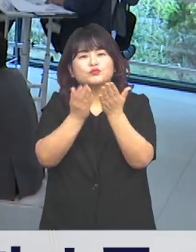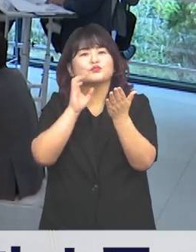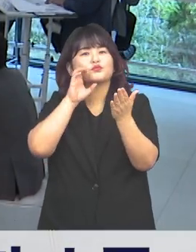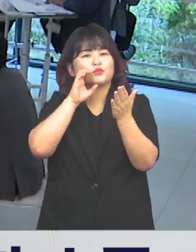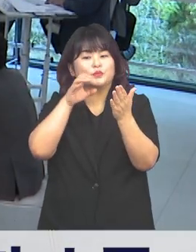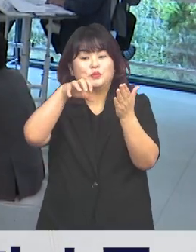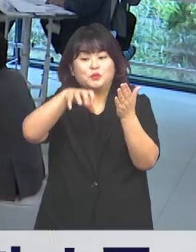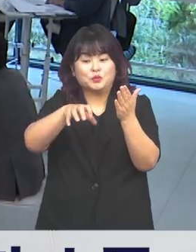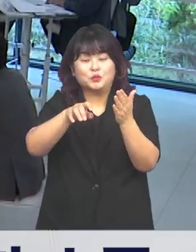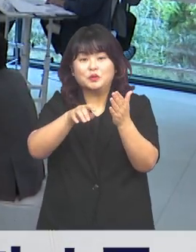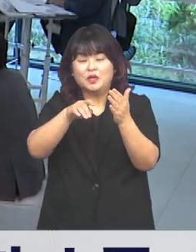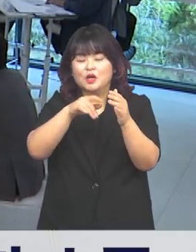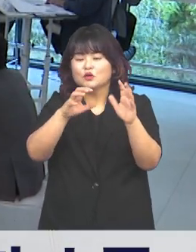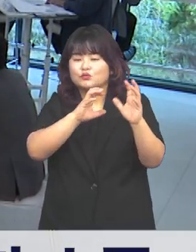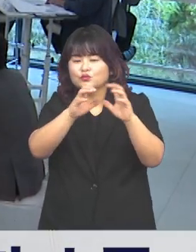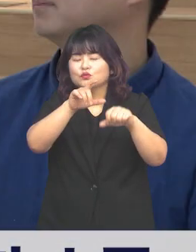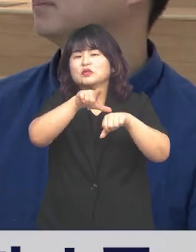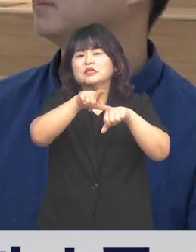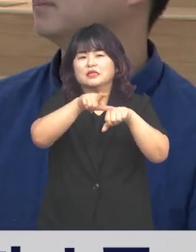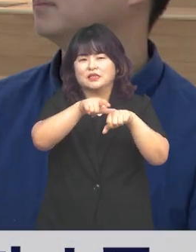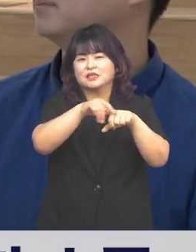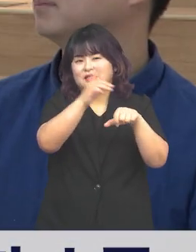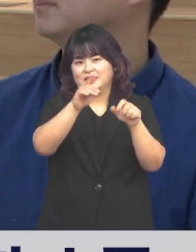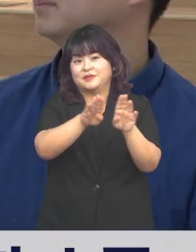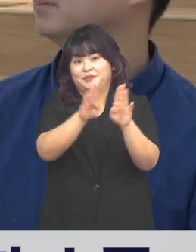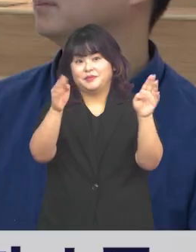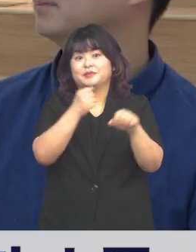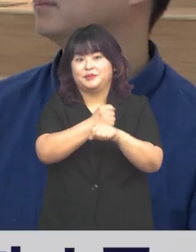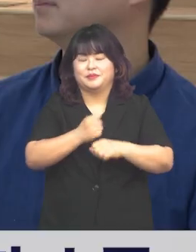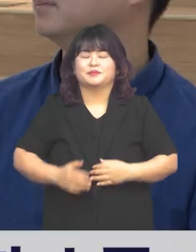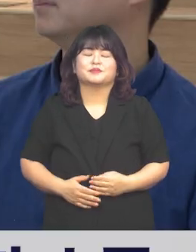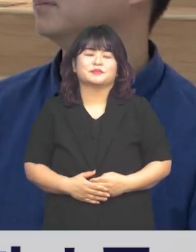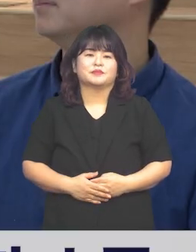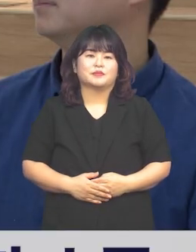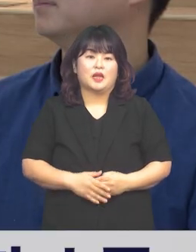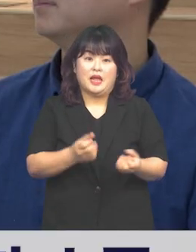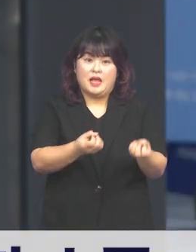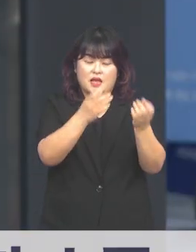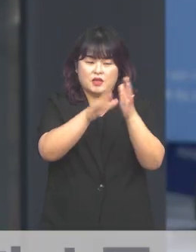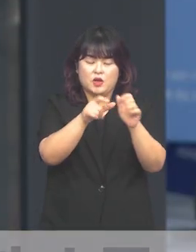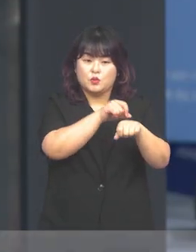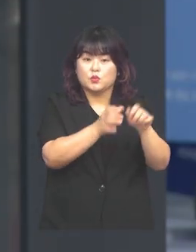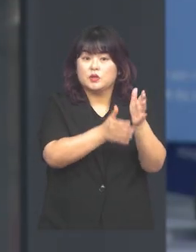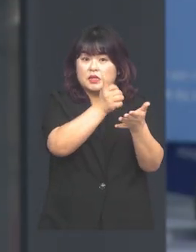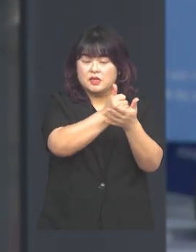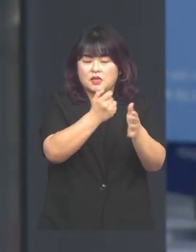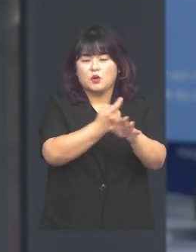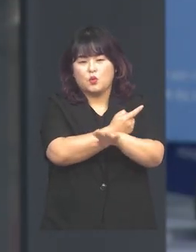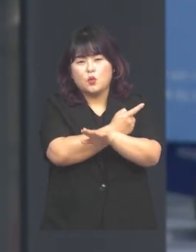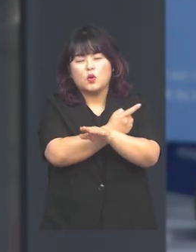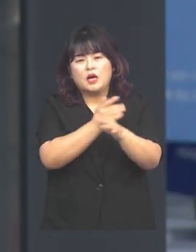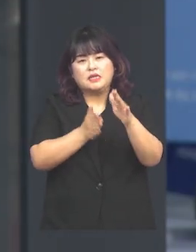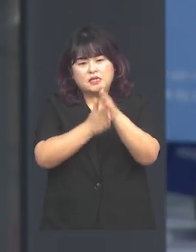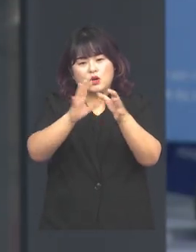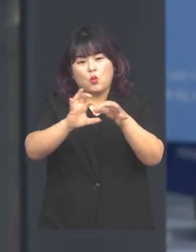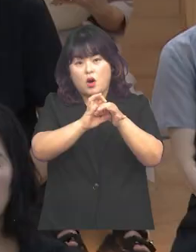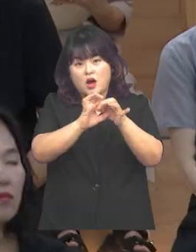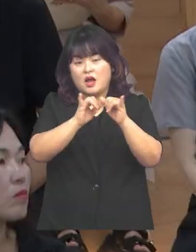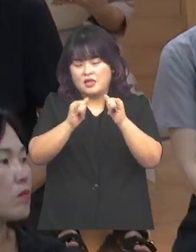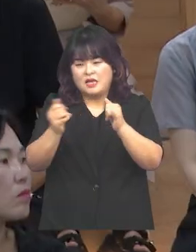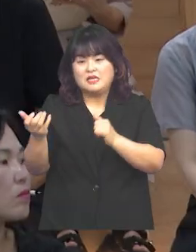현장 소통 버스킹을 열고 입주민들과 소통하는 시간을 가졌습니다. 행사에는 이상일 시장과 시